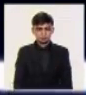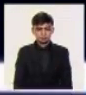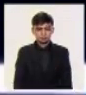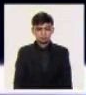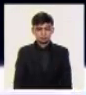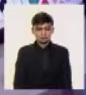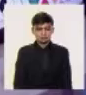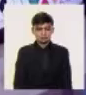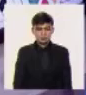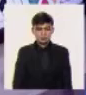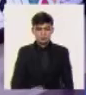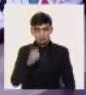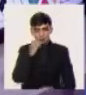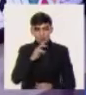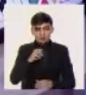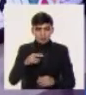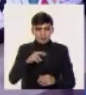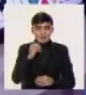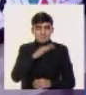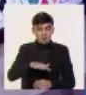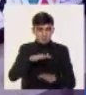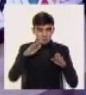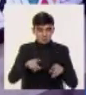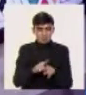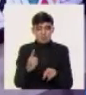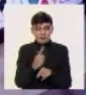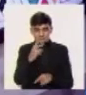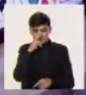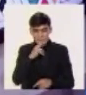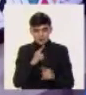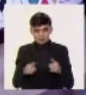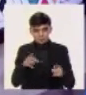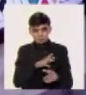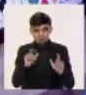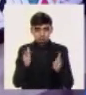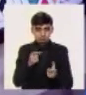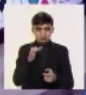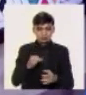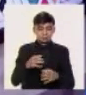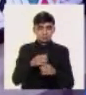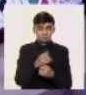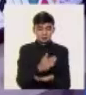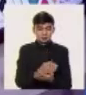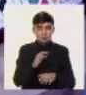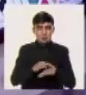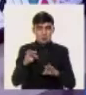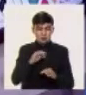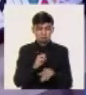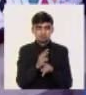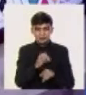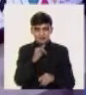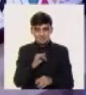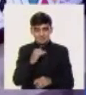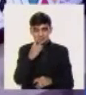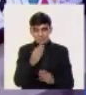Миндыбаев. Спасибо, Наталья. В Европе впервые почти за два месяца наблюдается снижение заболеваемости коронавирусом.